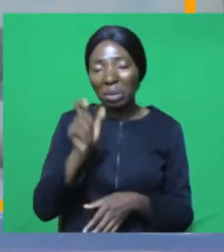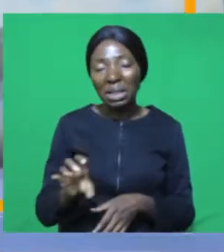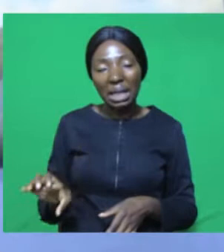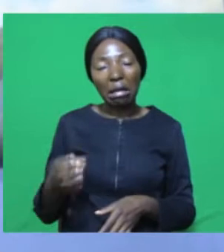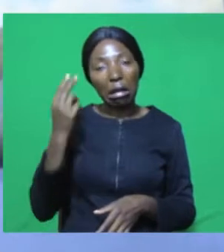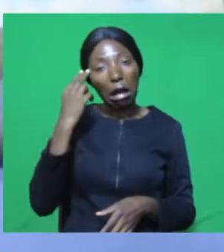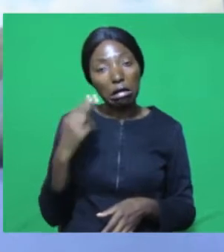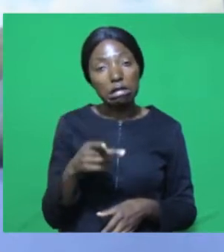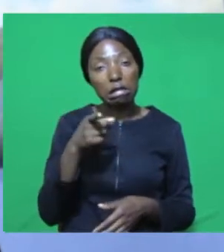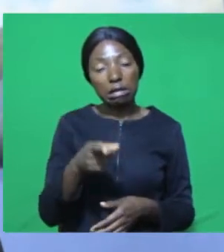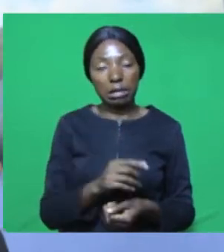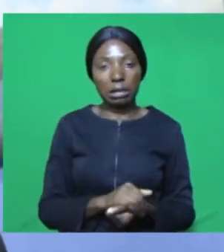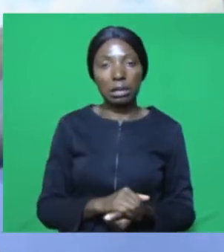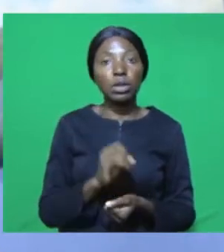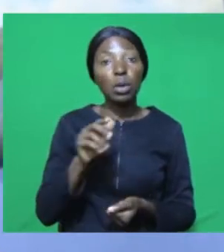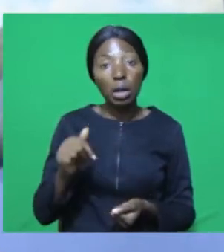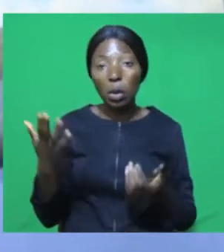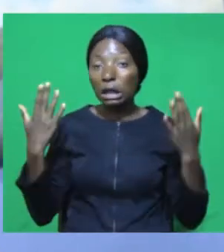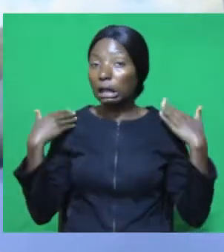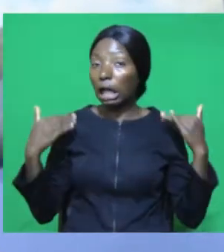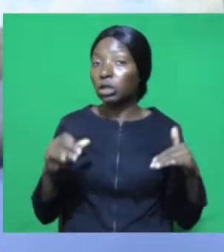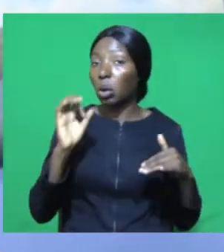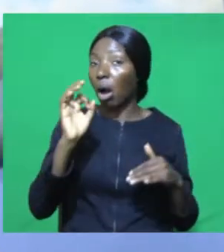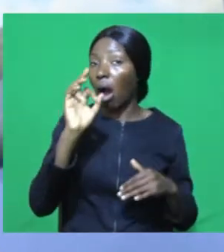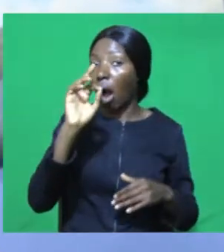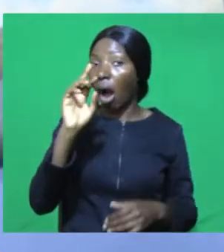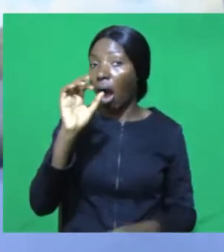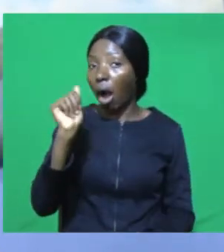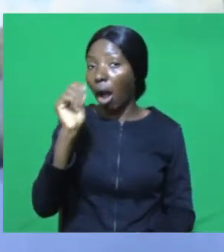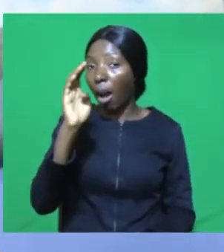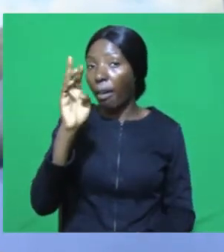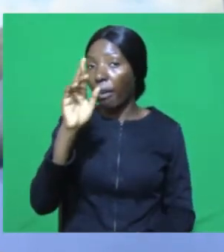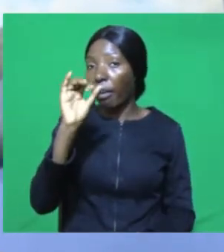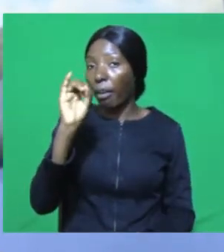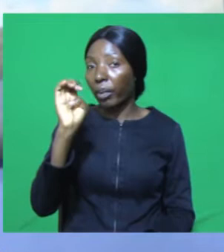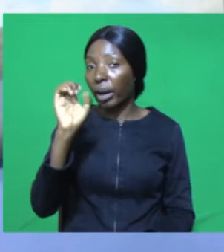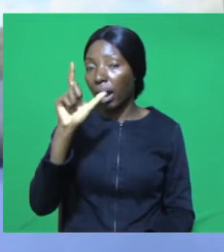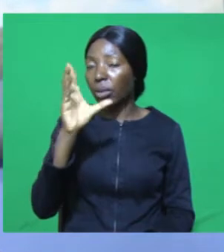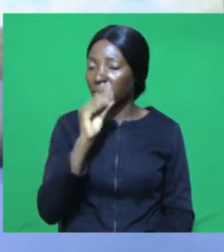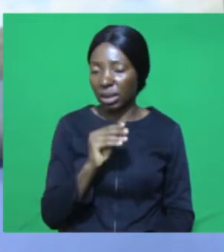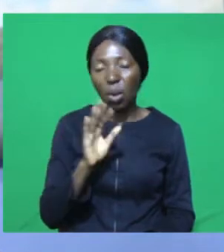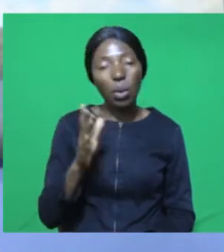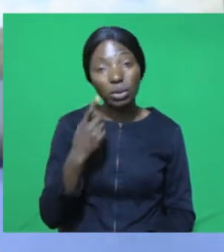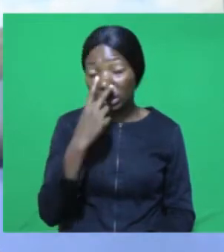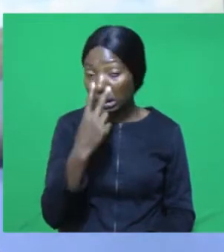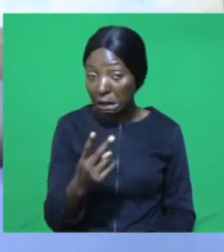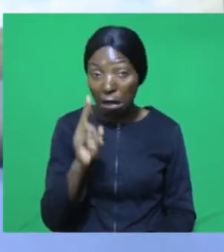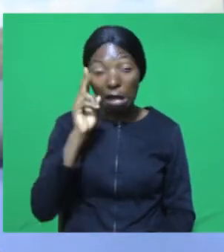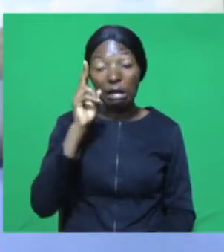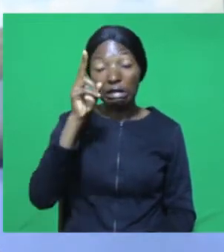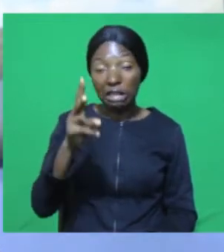waizvinzwisisa. Anobva anzi na Gabriel, zvinhu zvavaratidzwa izvi ndezvechokwadi. Yes. Kurauti nyedze